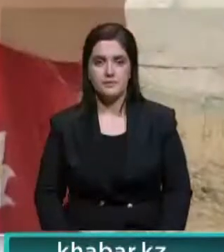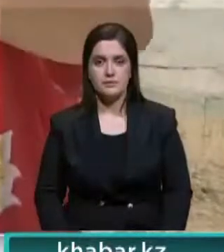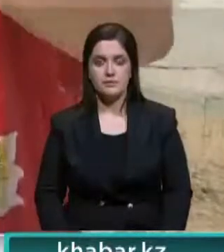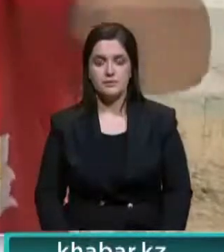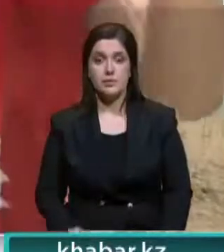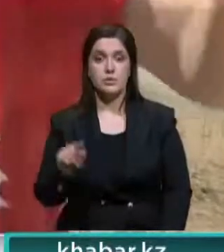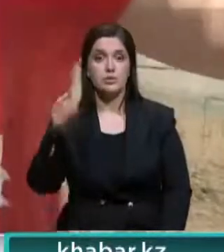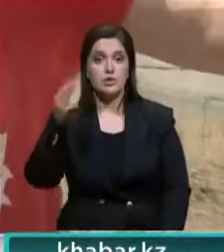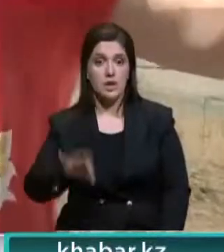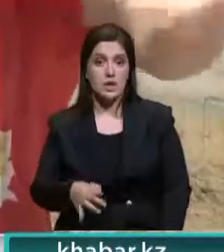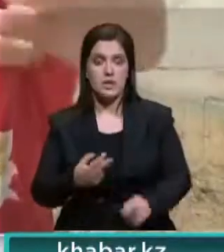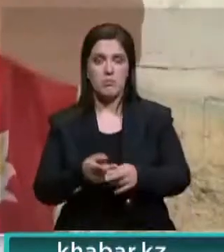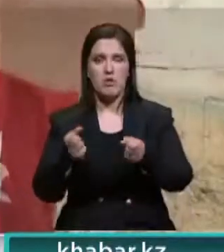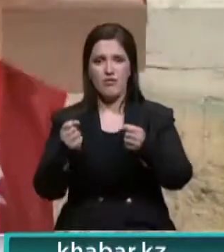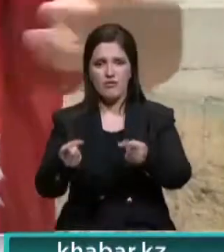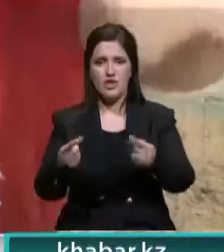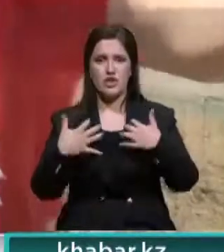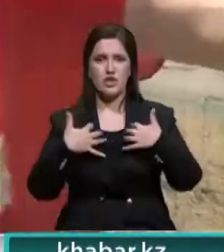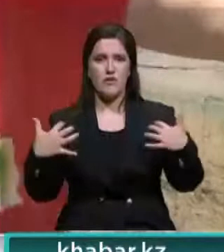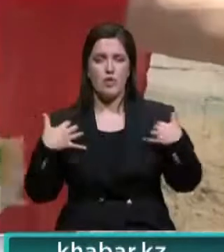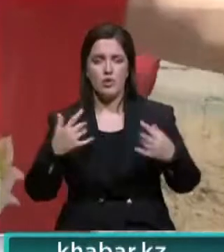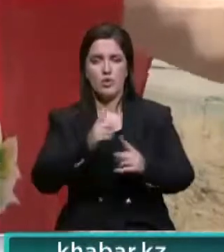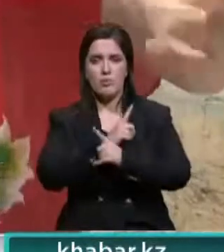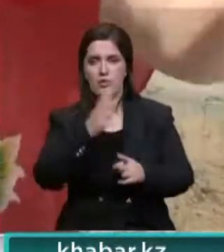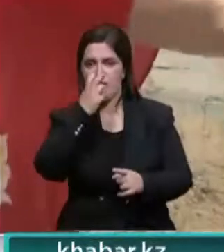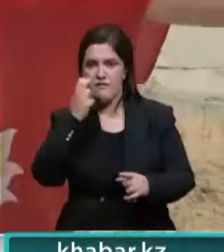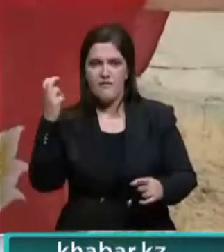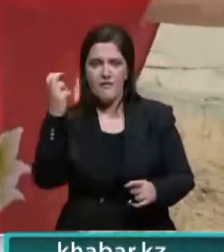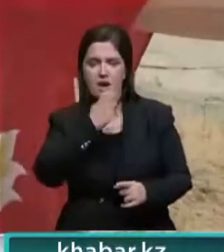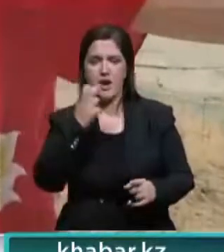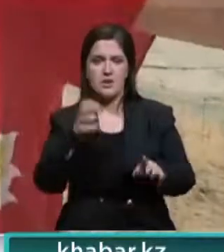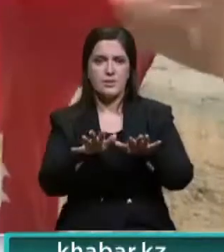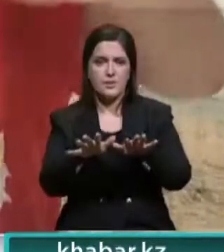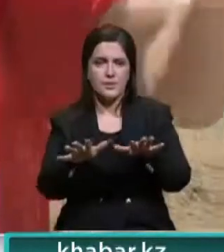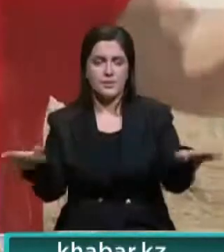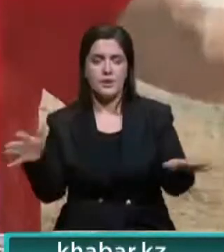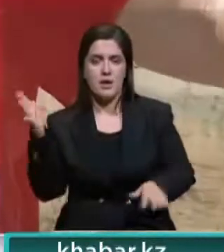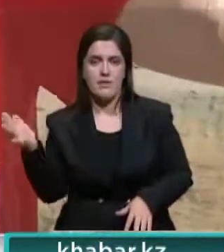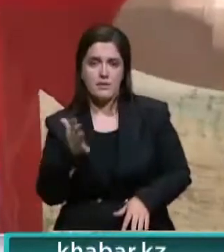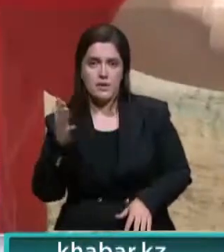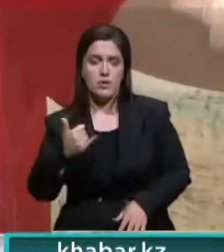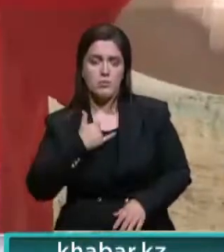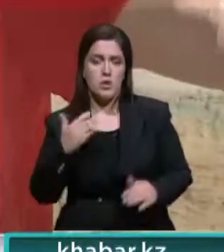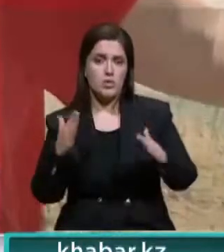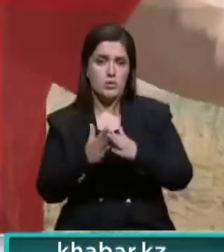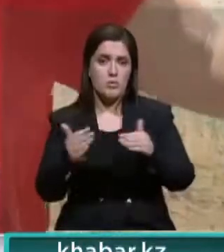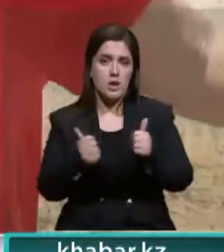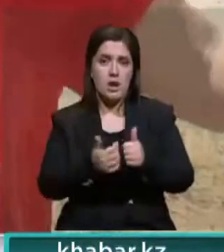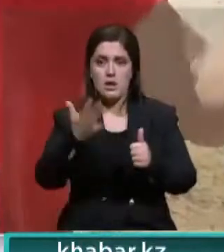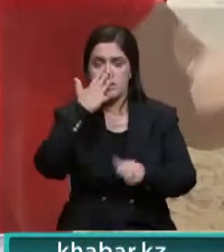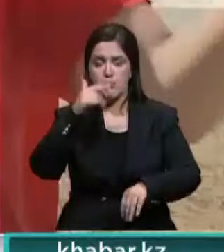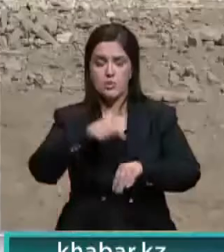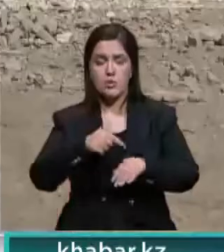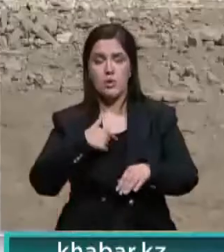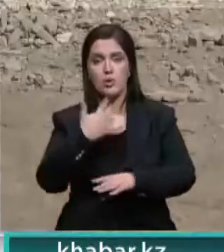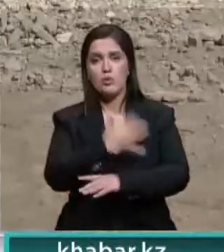Тут часто выбрасывают туши животных. От них исходит зловоние, неприятный запах, который ветром приносит к нашим домам. Гулять во дворе